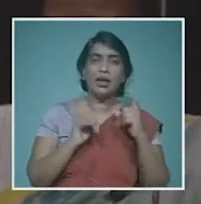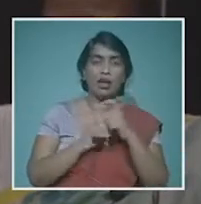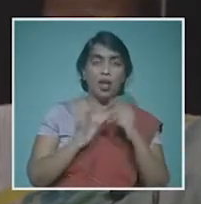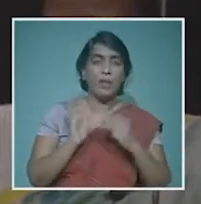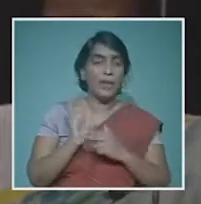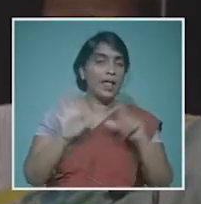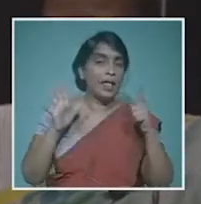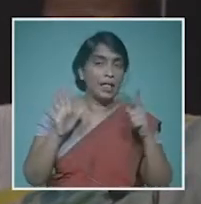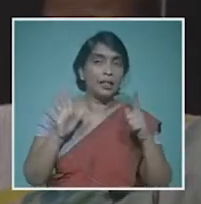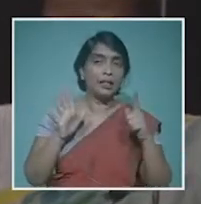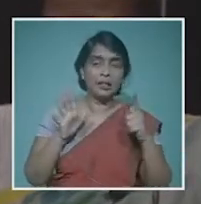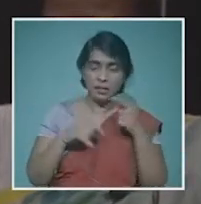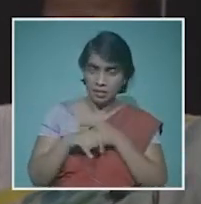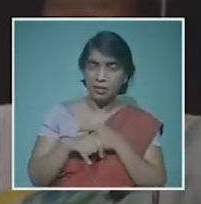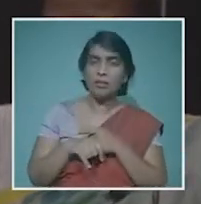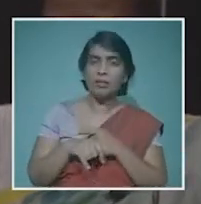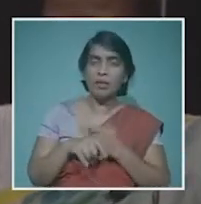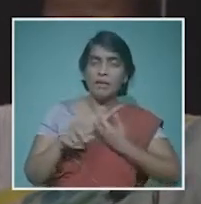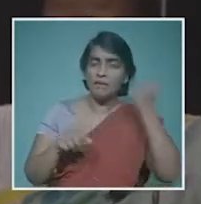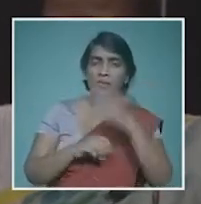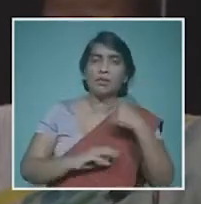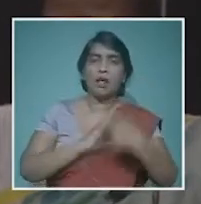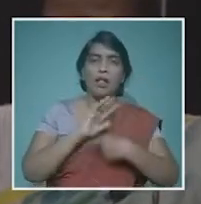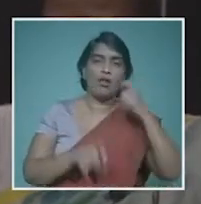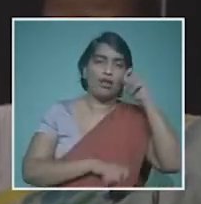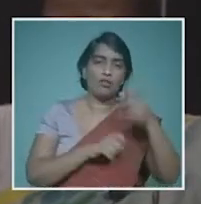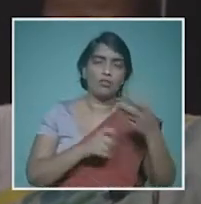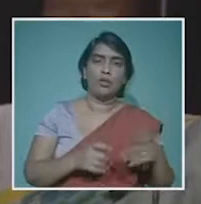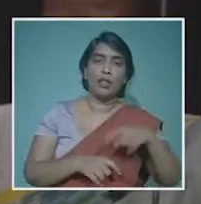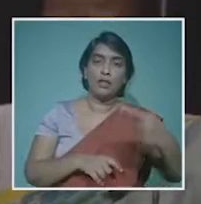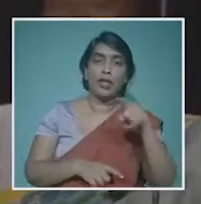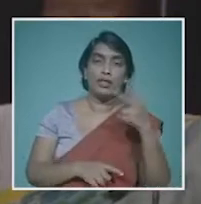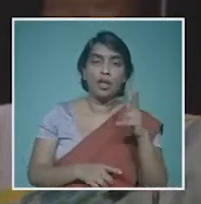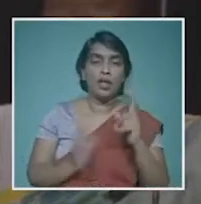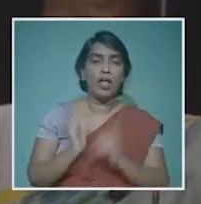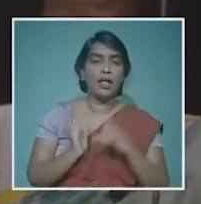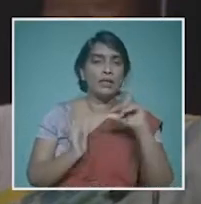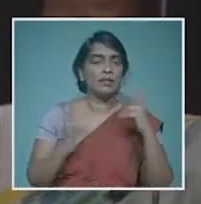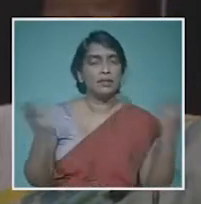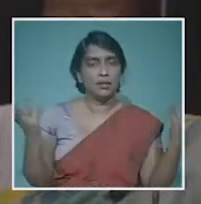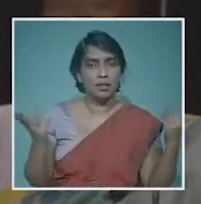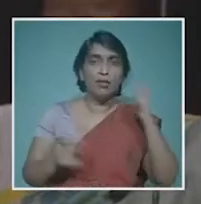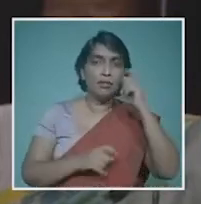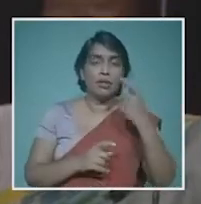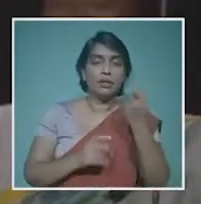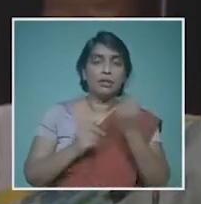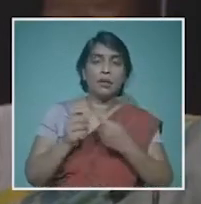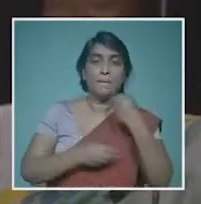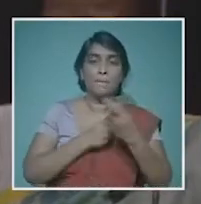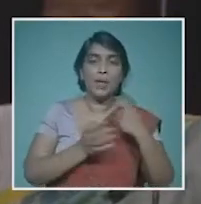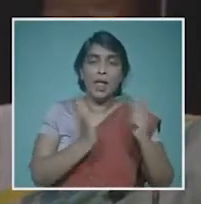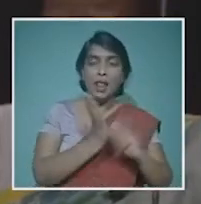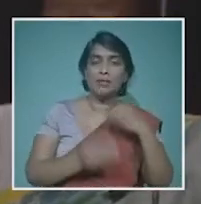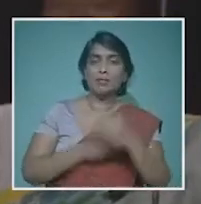70ට ගැව්වහම වැදුනේ කාටද? ලංකාවේ මිනිස්සුන්ට. දවස් 180 LC එක නැති වුණා. මිනිස්සුන්ට ක්‍රෙඩිට් එකට බිස්නස් කරන්න බැරි